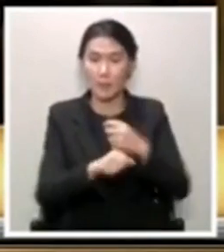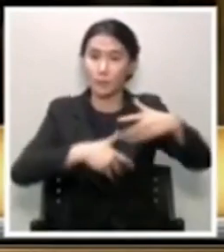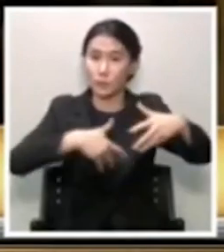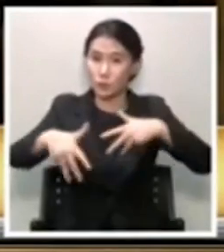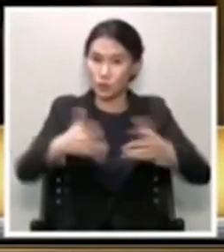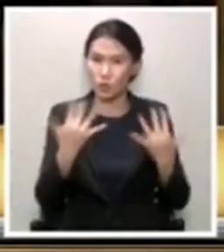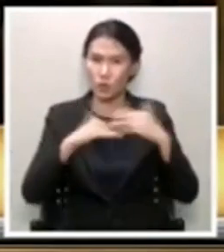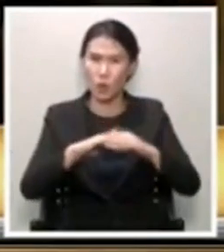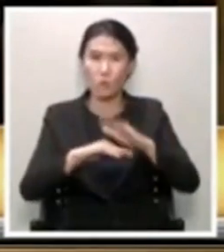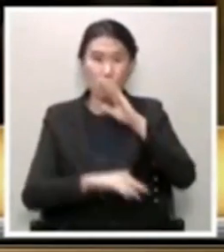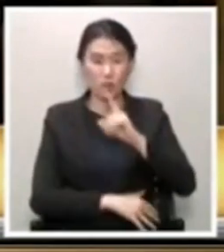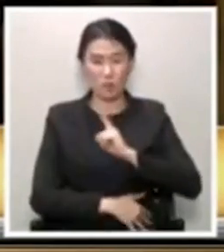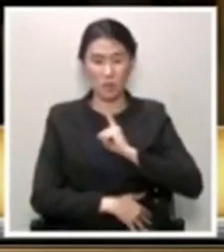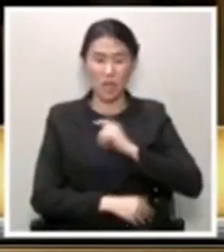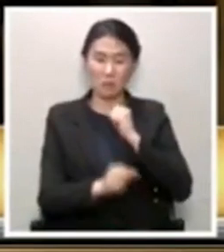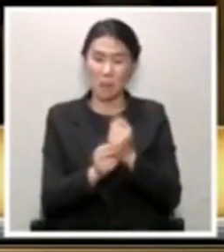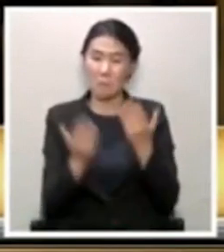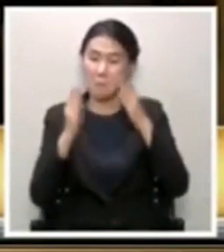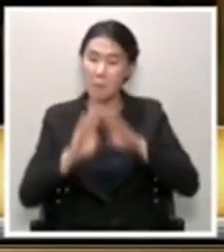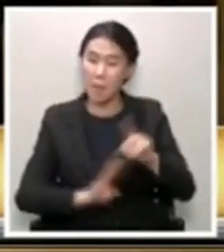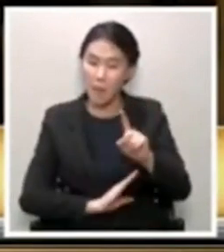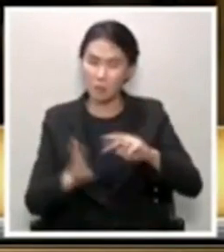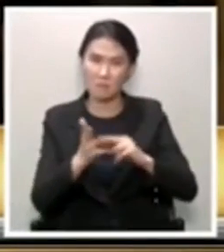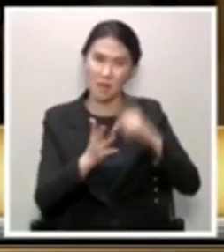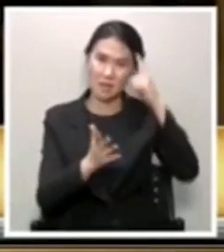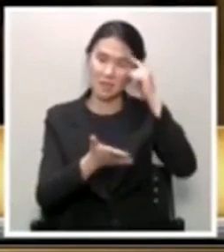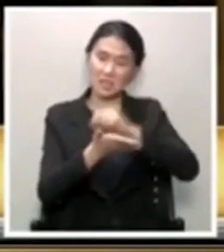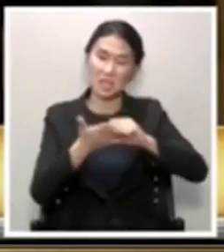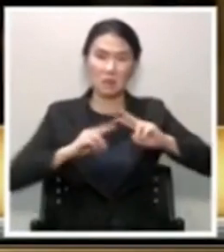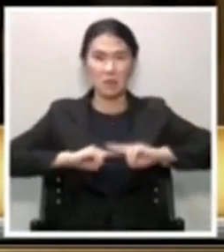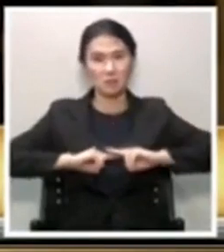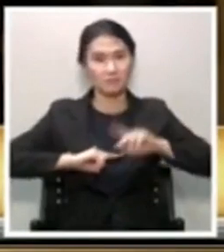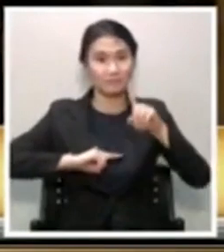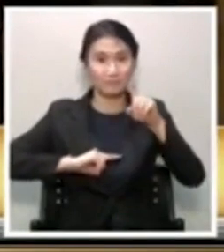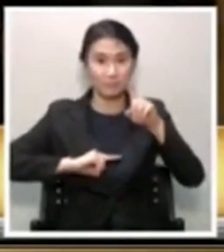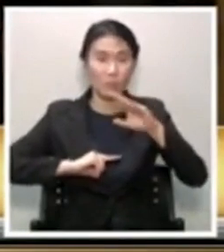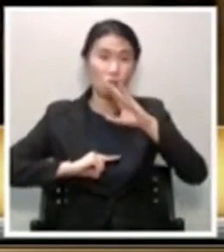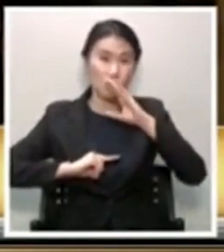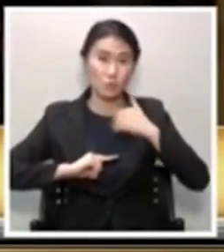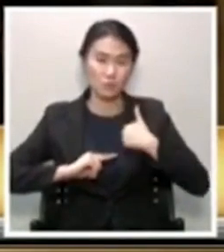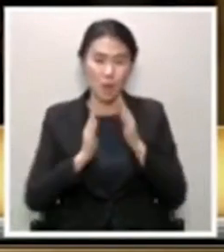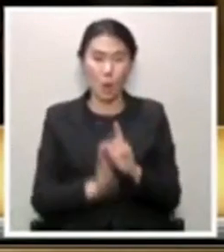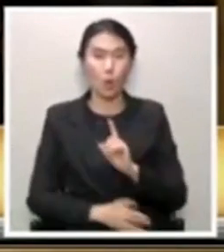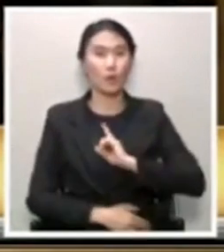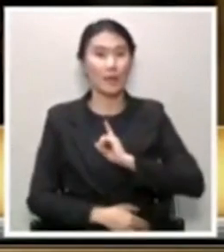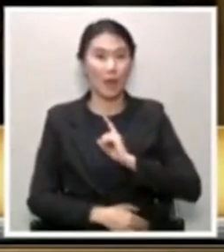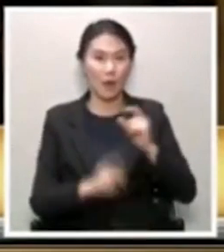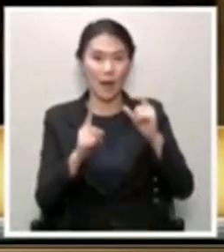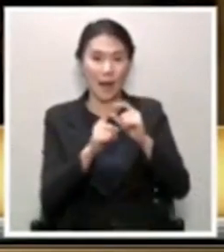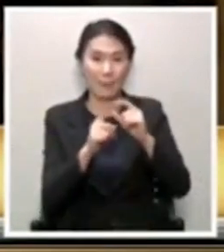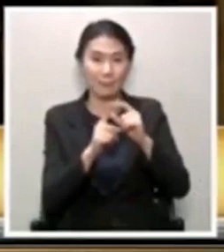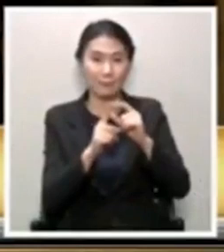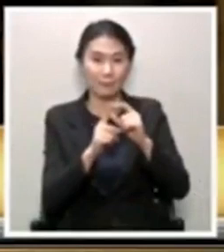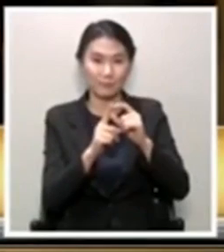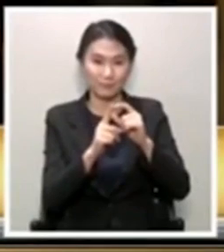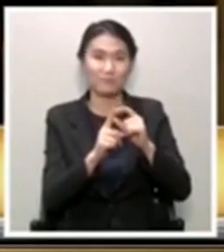องการให้ประเทศนี้เป็นอย่างไรแล้วก็เขียนมันขึ้นมาเป็นไปไม่ได้ครับถ้าหากจะมีคนคนเดียวให้นั้นในภาษาอังกฤษเขาจะเรียกกันว่า